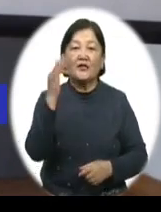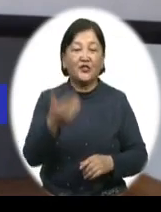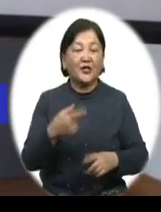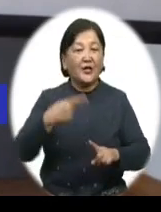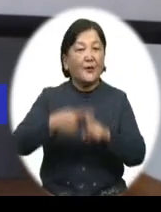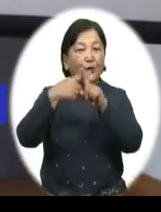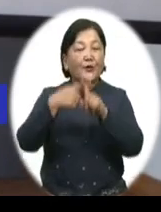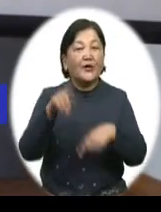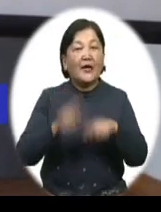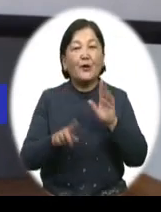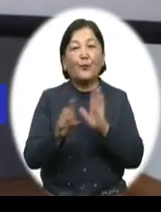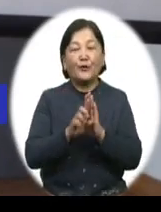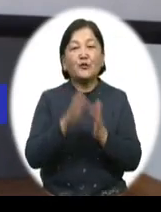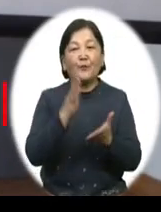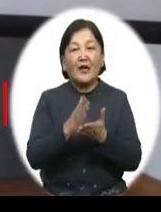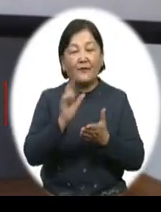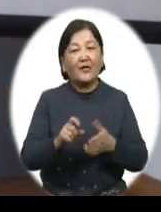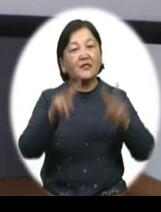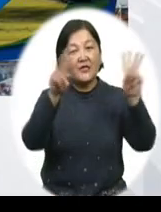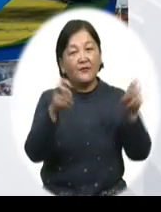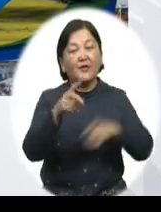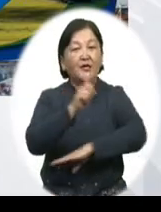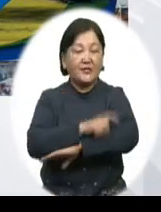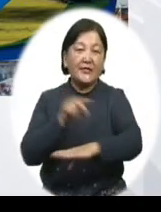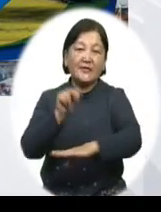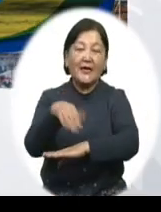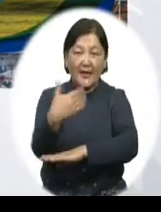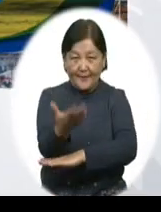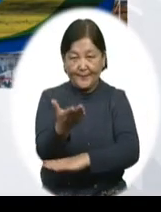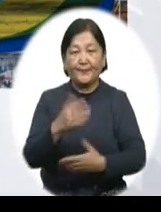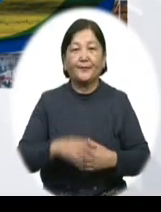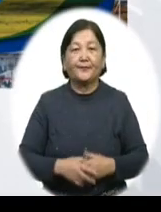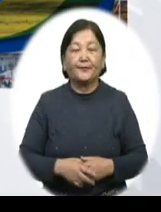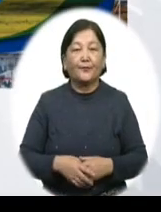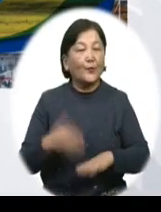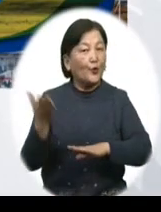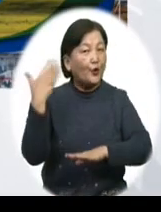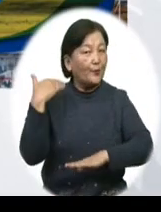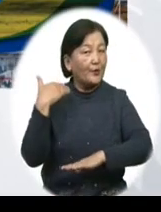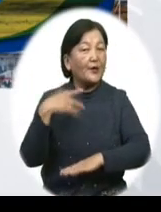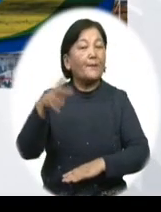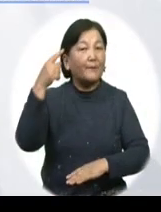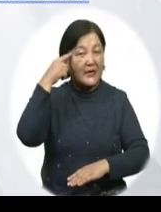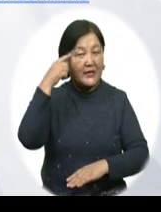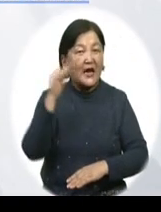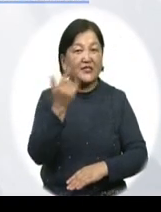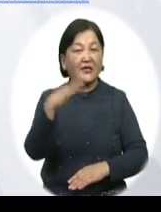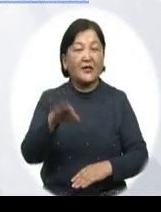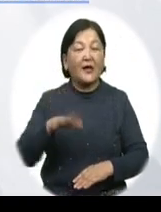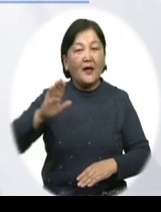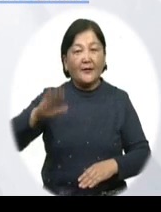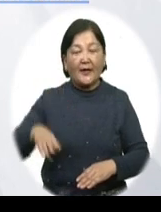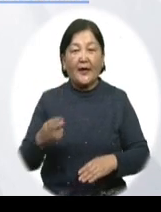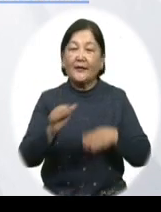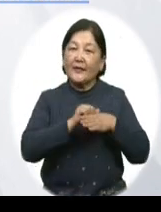нэмэгдүүлэх ямар боломжууд байна вэ гэдэг сэдвээр хичээл заанаа. За өмнөх мэдлэгээ ашиглаад хүүхдүүдээ